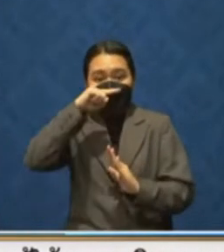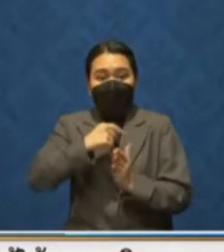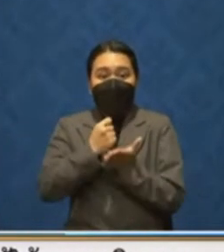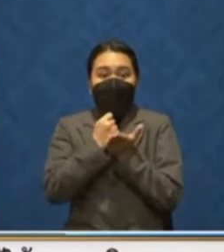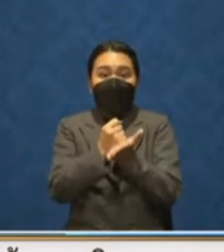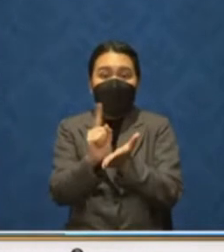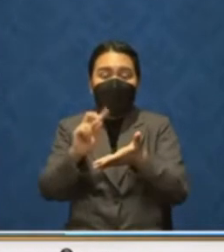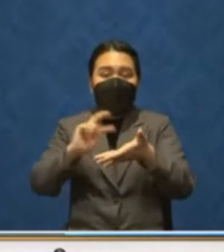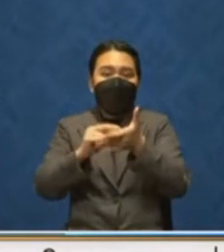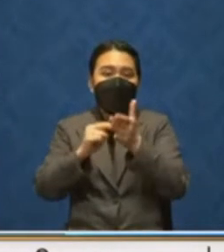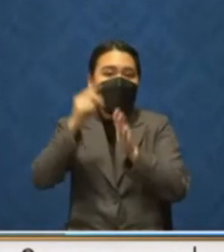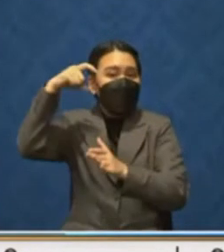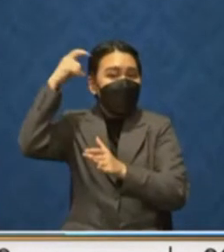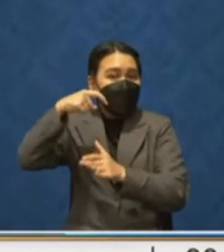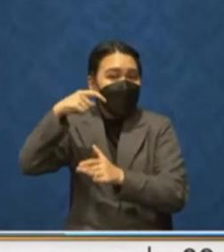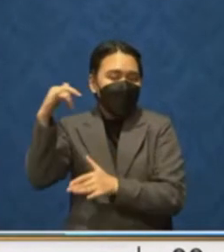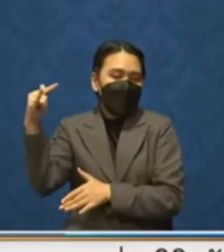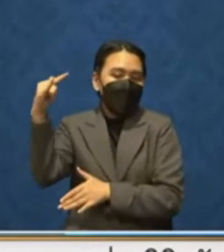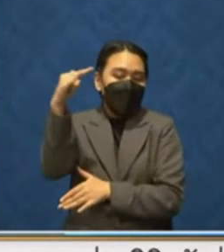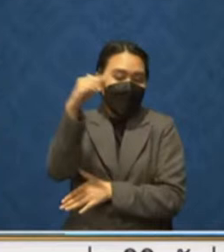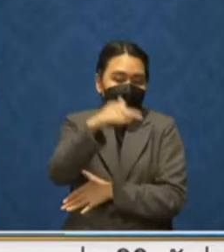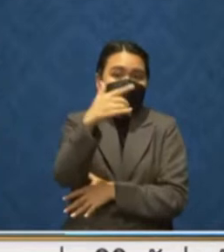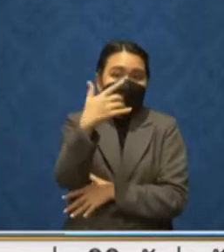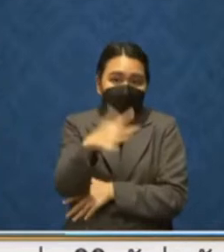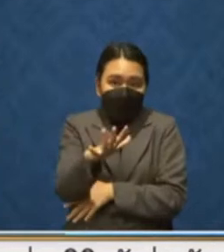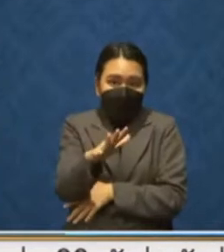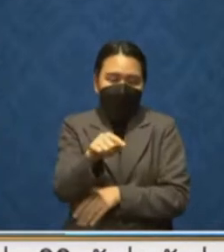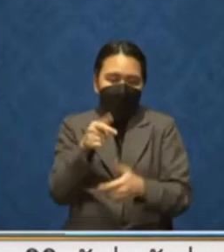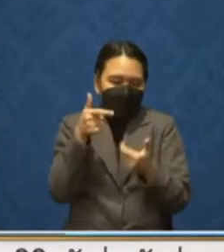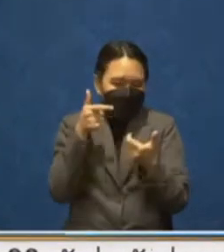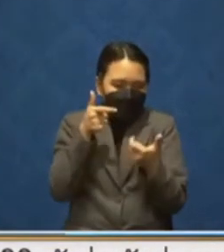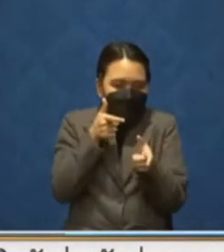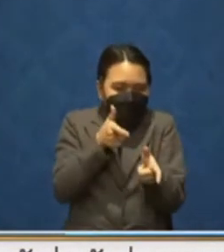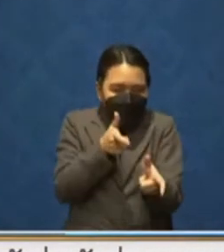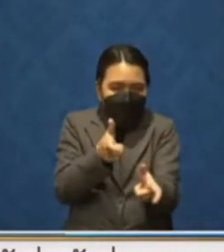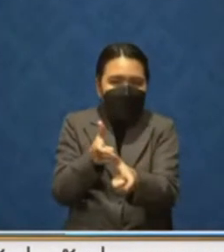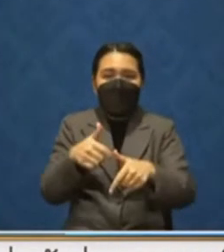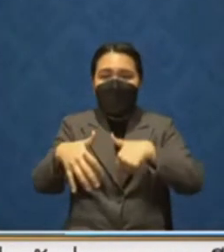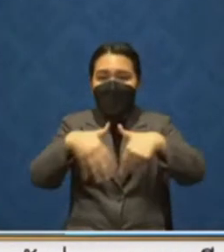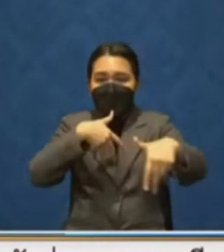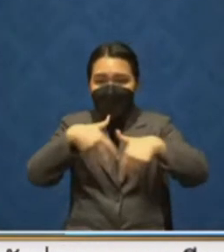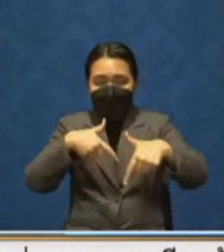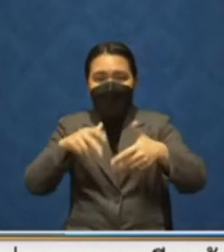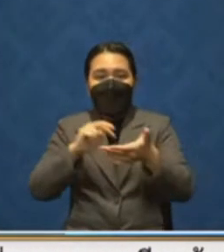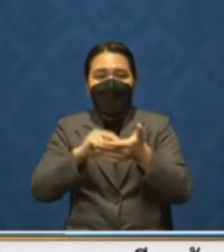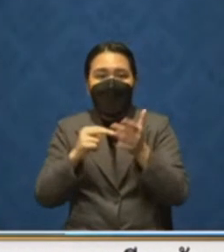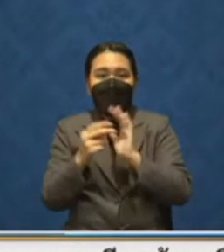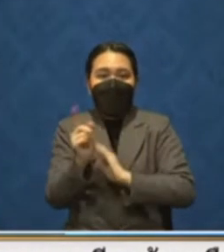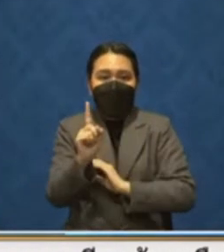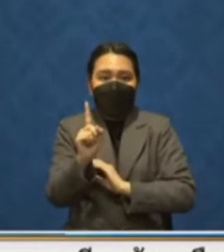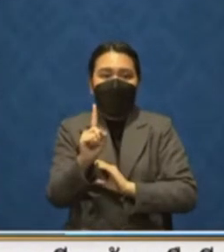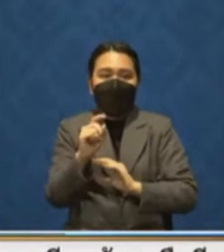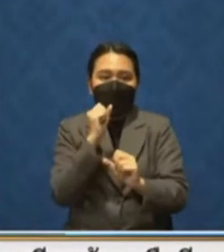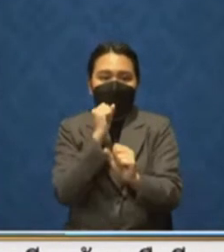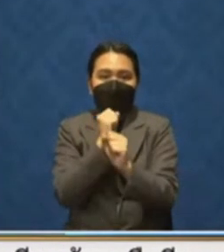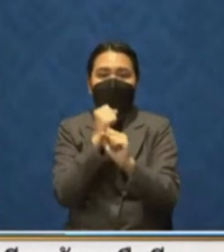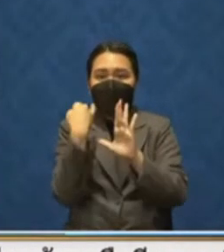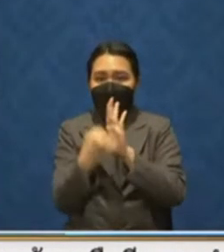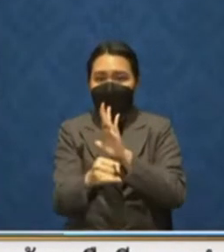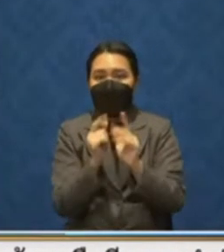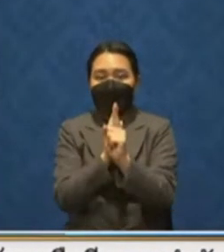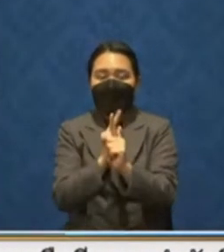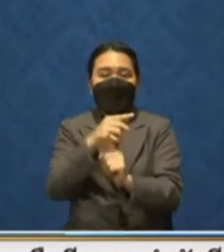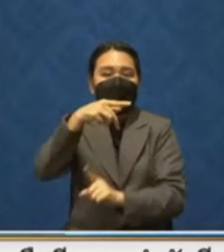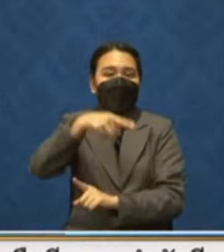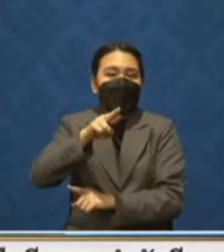เข้ามาใช้น่านฟ้าของไทยซึ่งผิดตามมาตรา 16และความรับรู้ต่อการกระทำผิดเมื่อวานท่านรัฐมนตรี